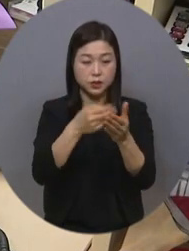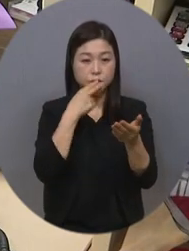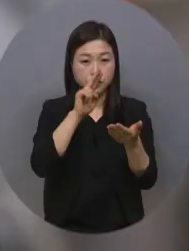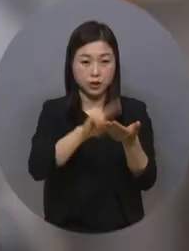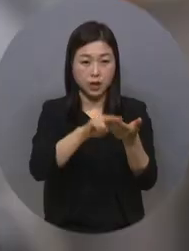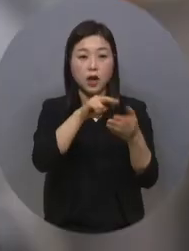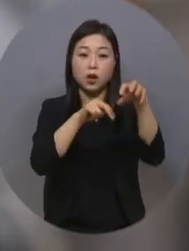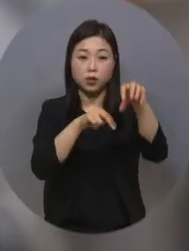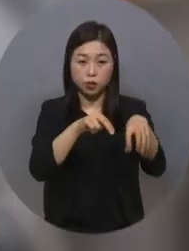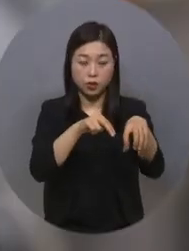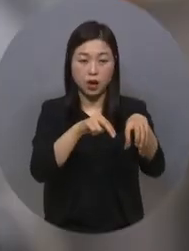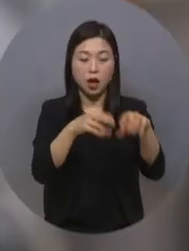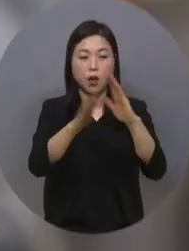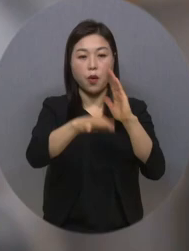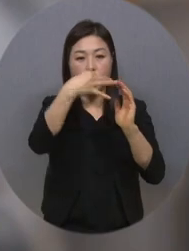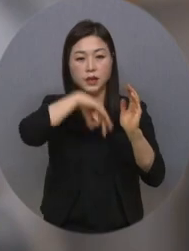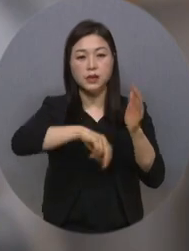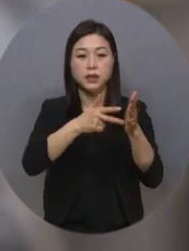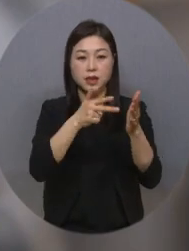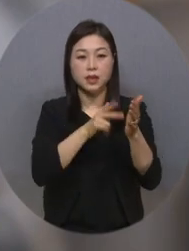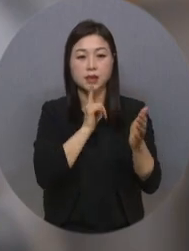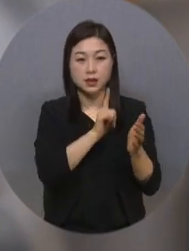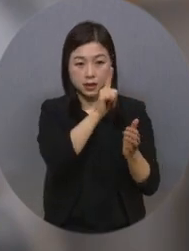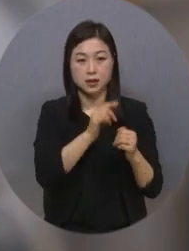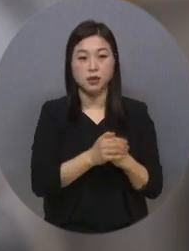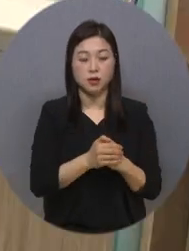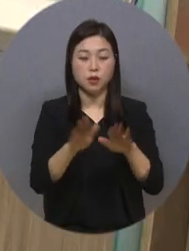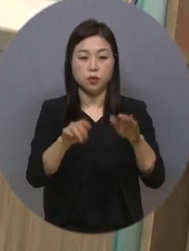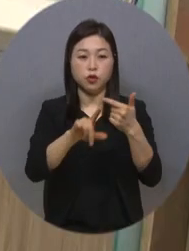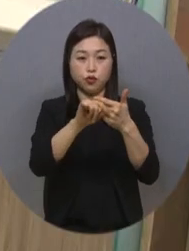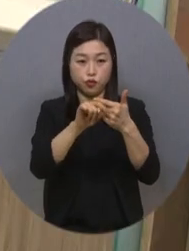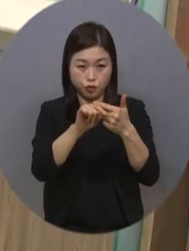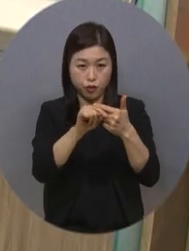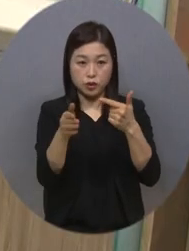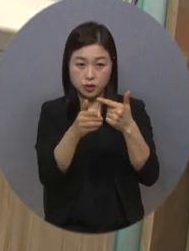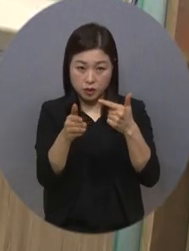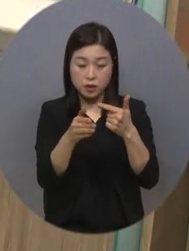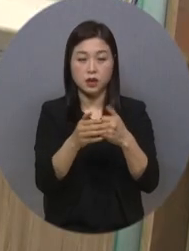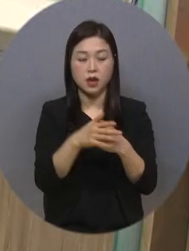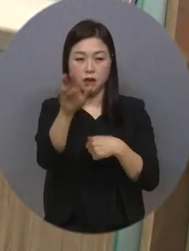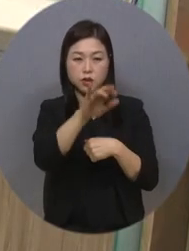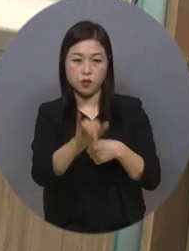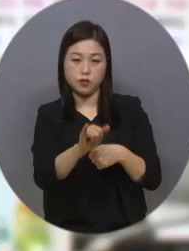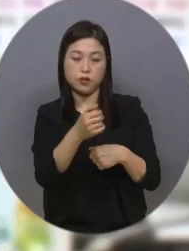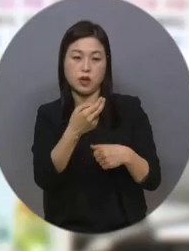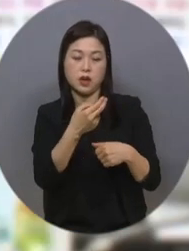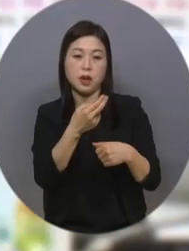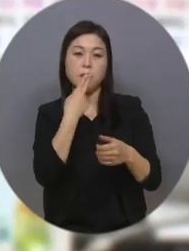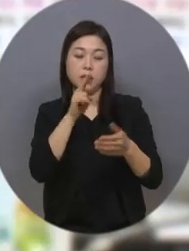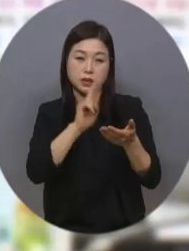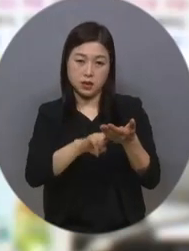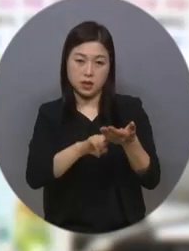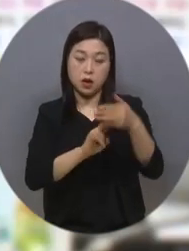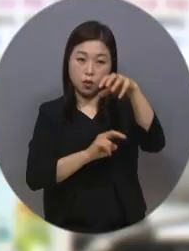합니다. 대상자가 확정되면 오는 6월 중 전국의 우체국을 통해 보험 가입을 진행할